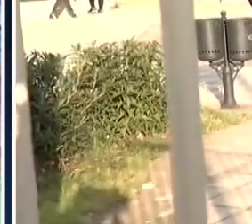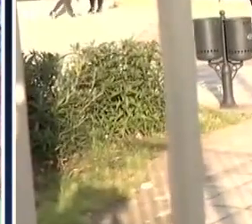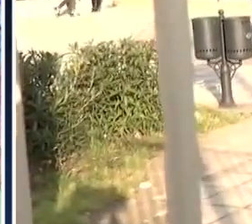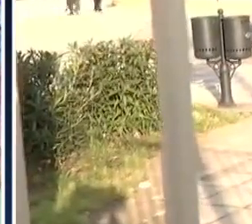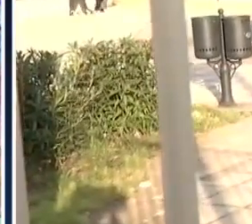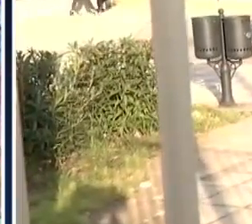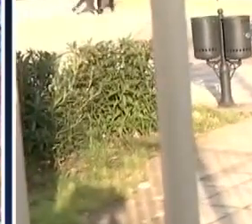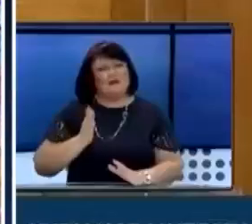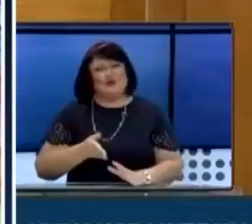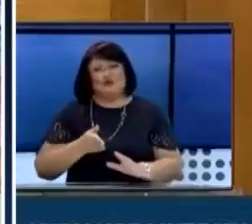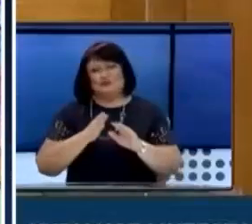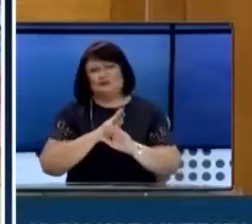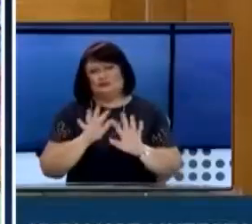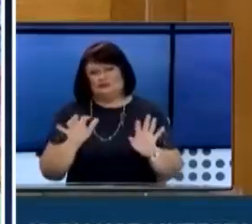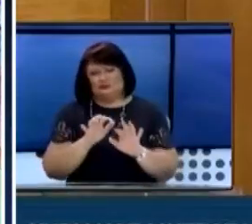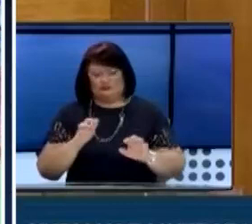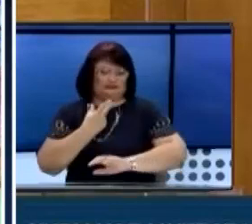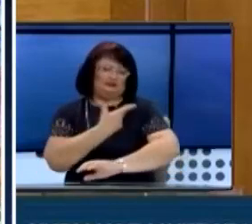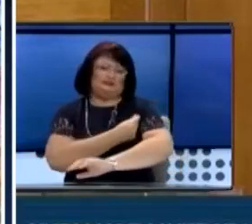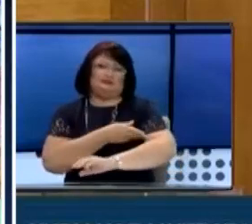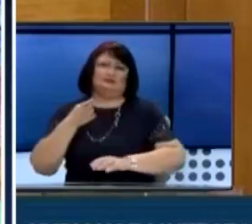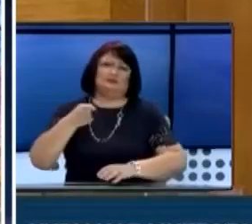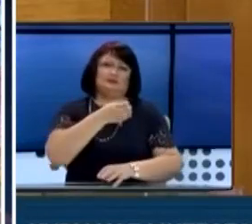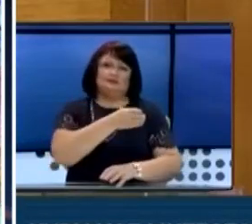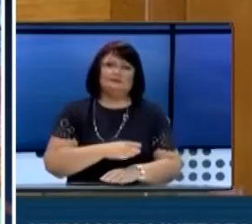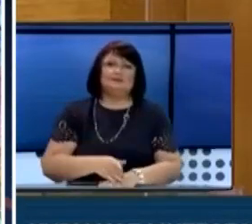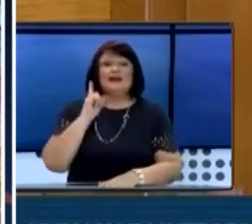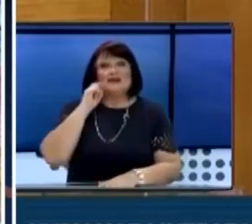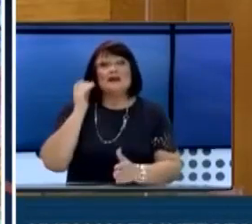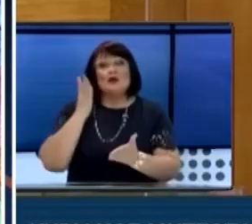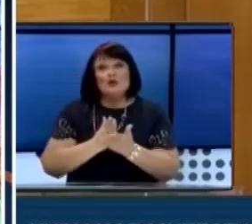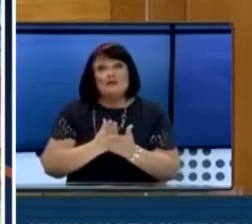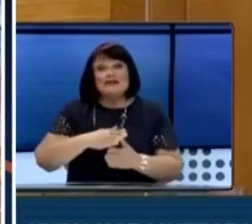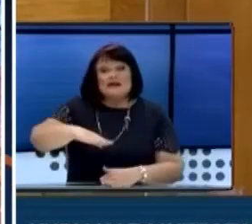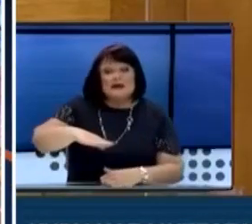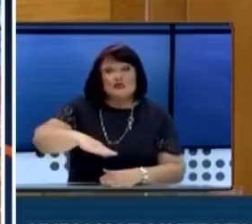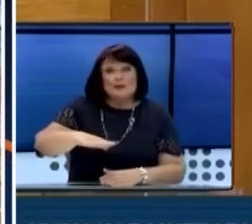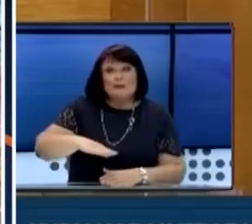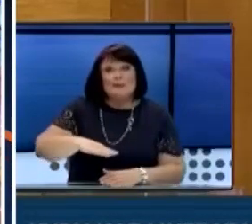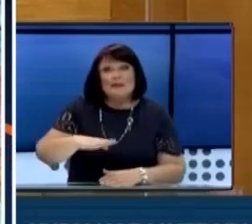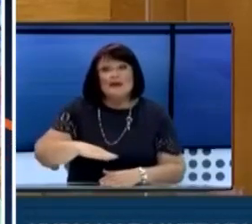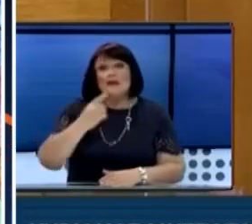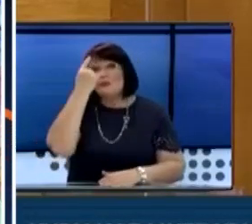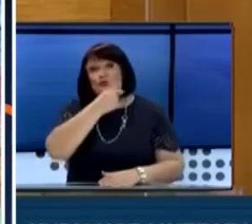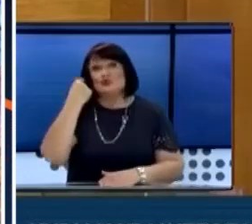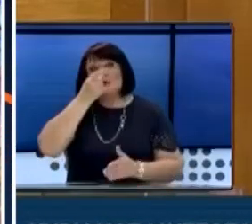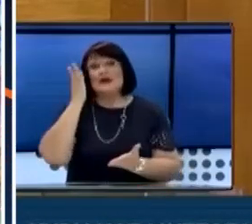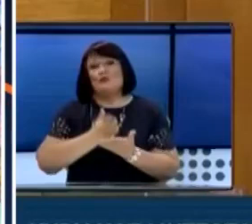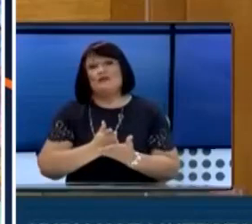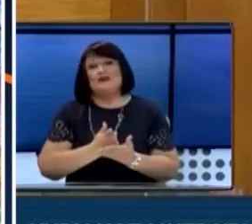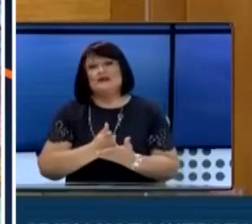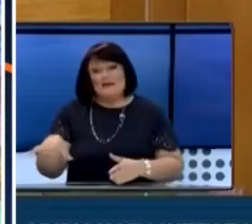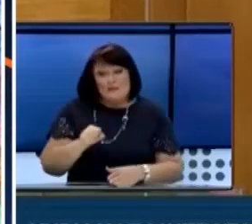αποφάσισε ότι δεν είναι ενδεδεγμένη η στιγμή για να γίνει υποχρεωτικός ο εμβολιασμός των καθηγητών. Αποφάσισα όχι, είπε